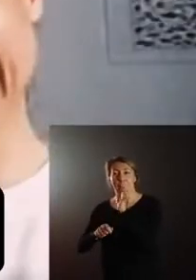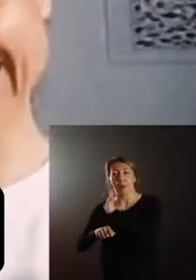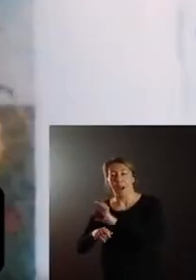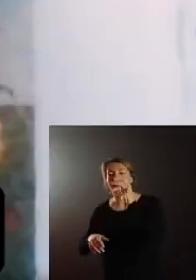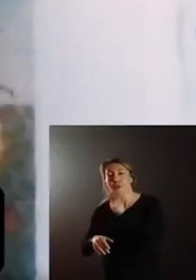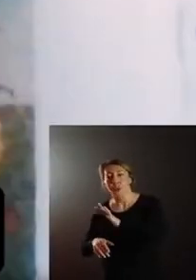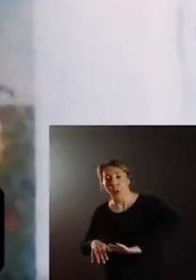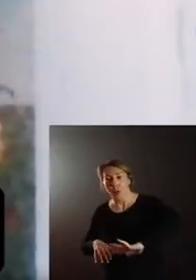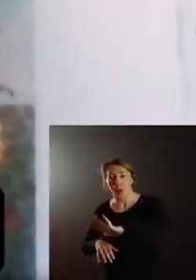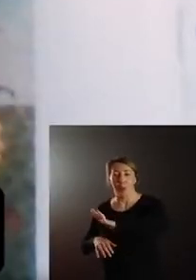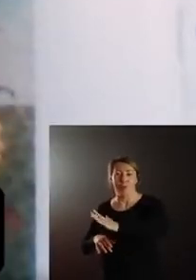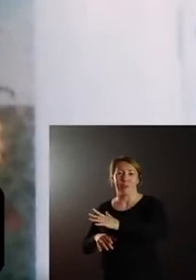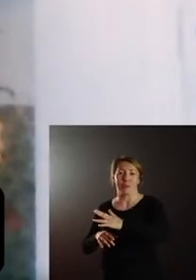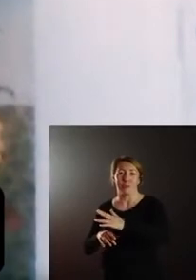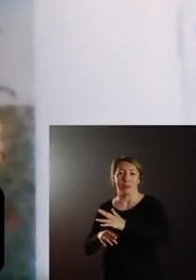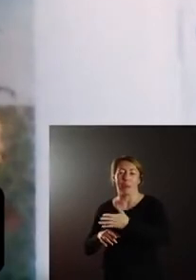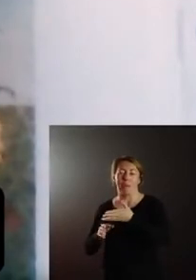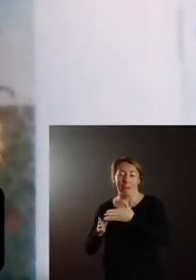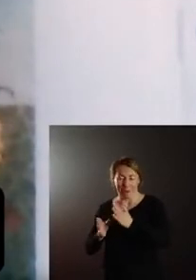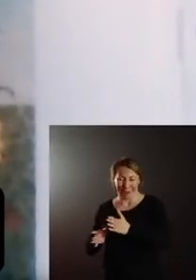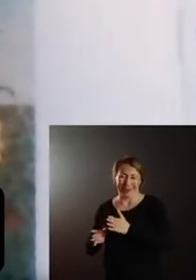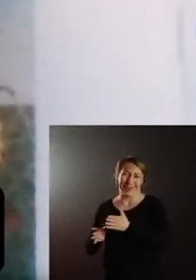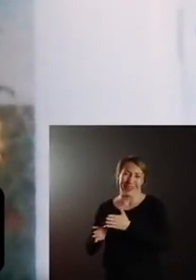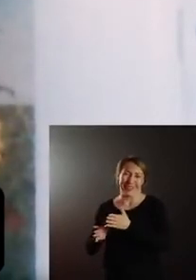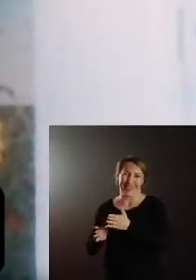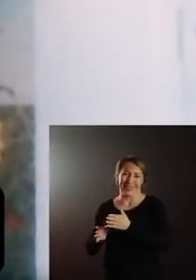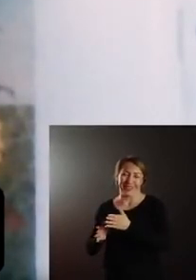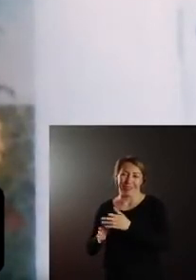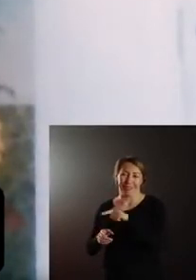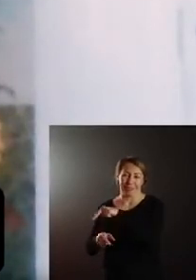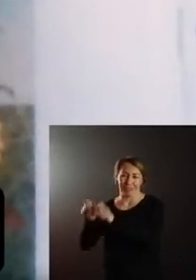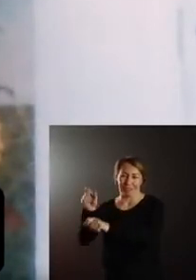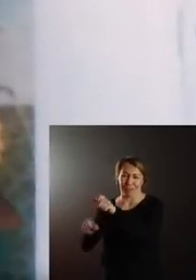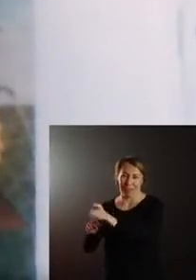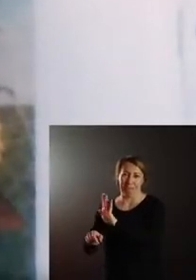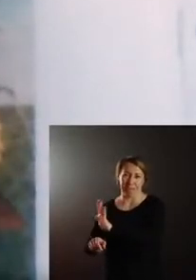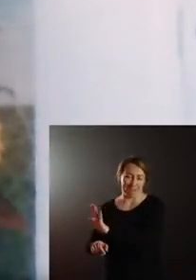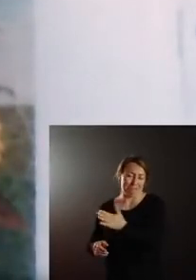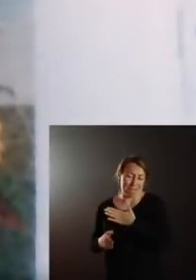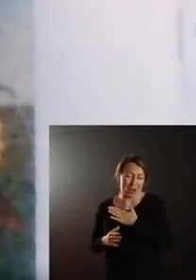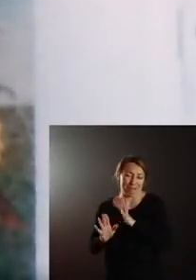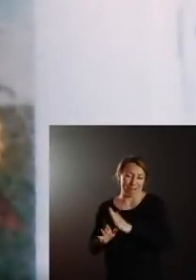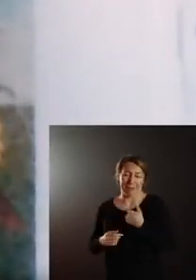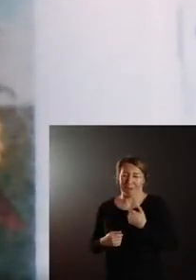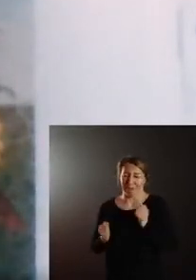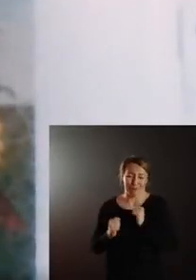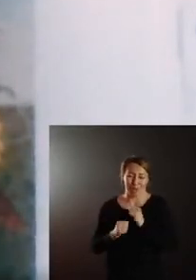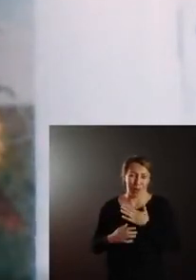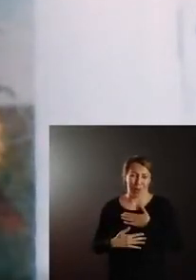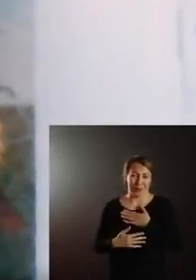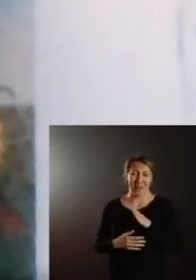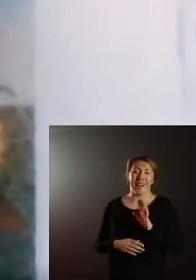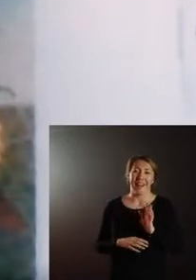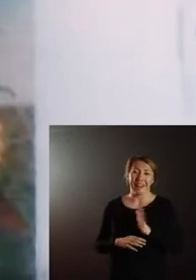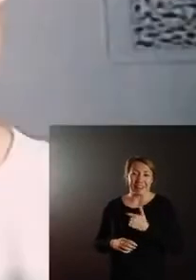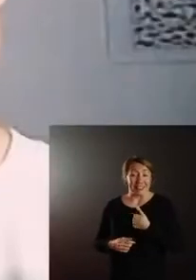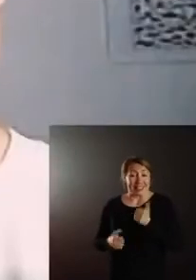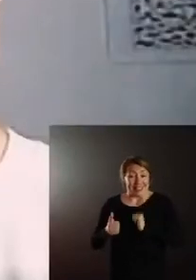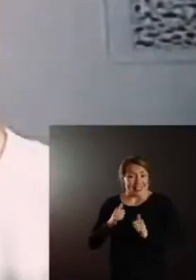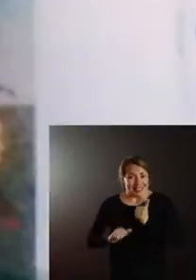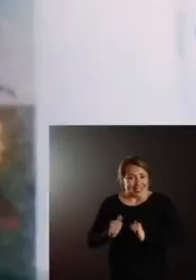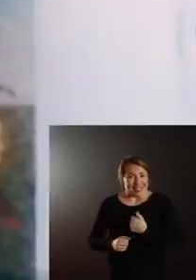chociaż mam sprawne ręce ale to jest wygoda bo jakbym miała dwie siatki w ręku również chciałabym żeby mi tak dom pomógł więc